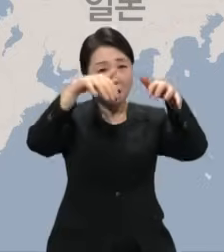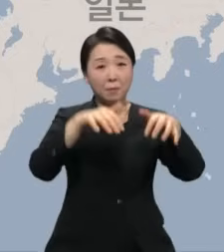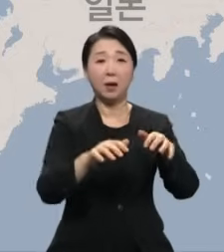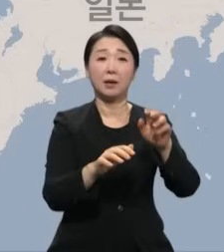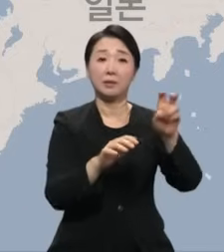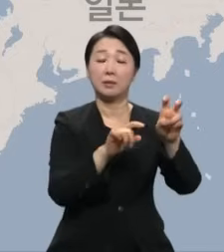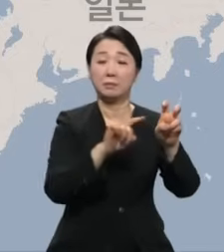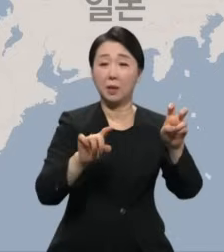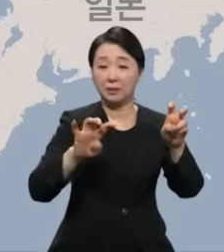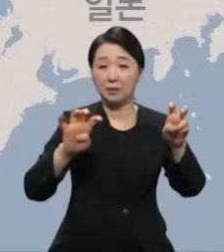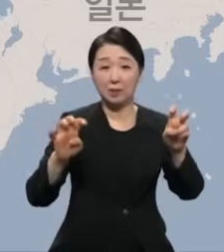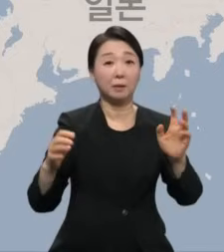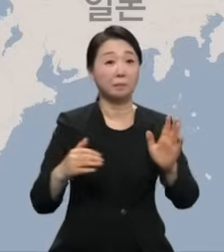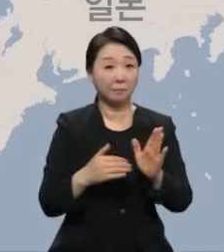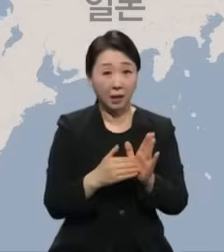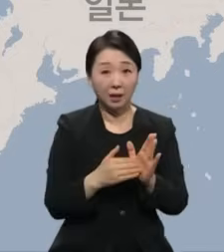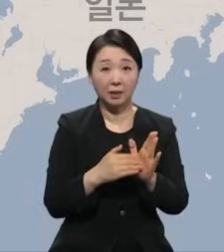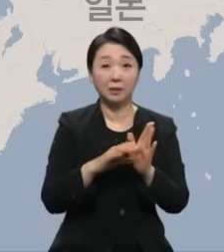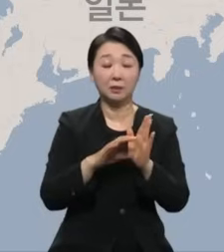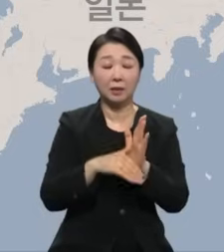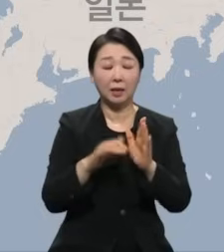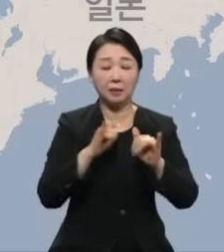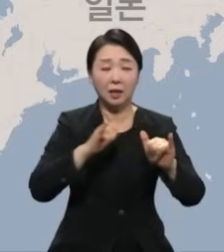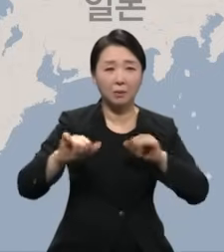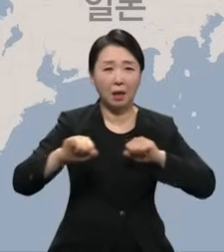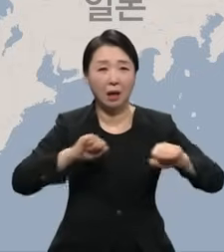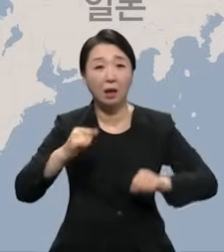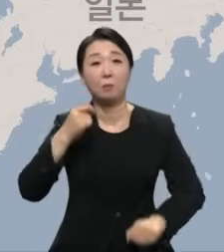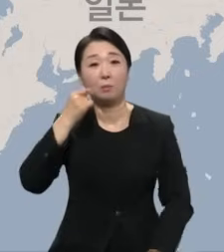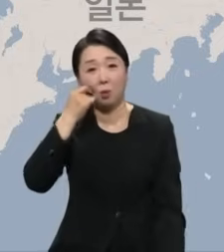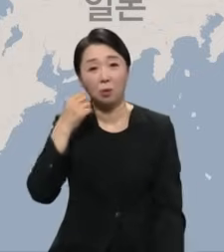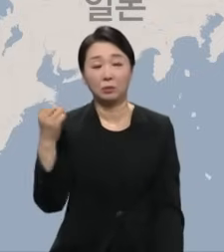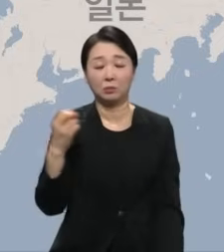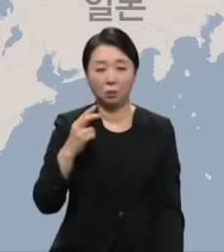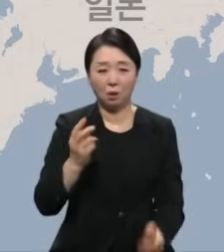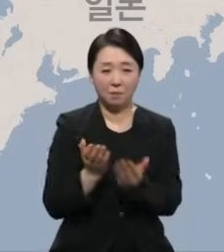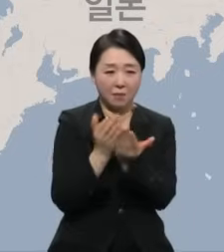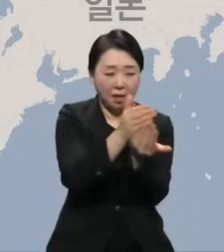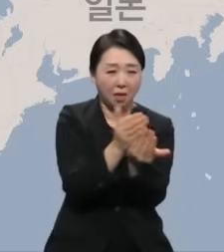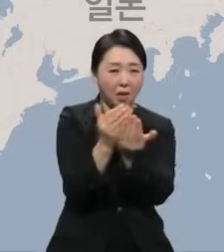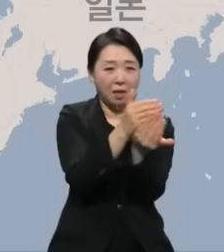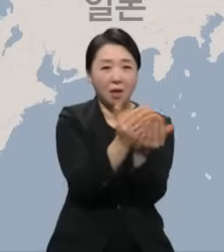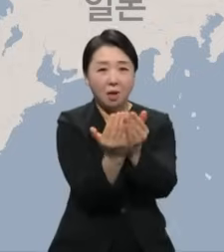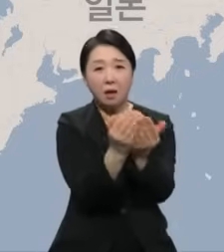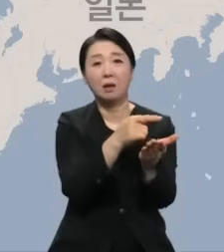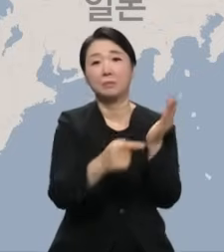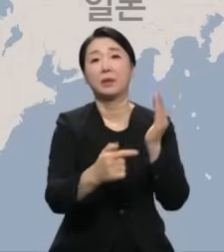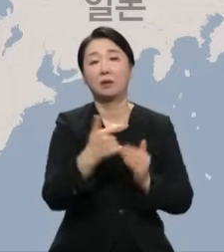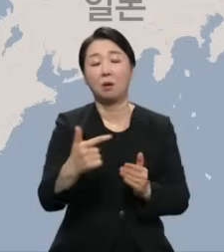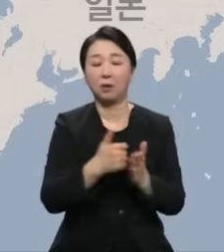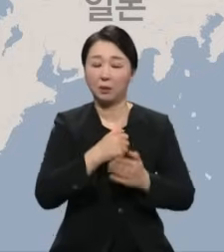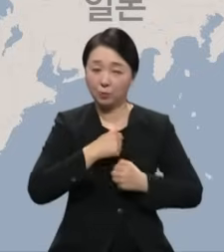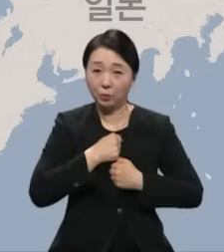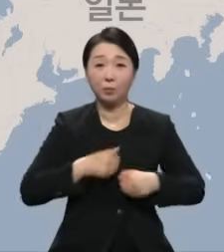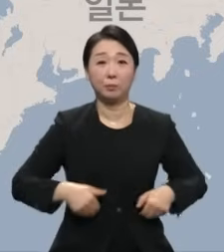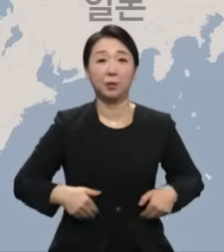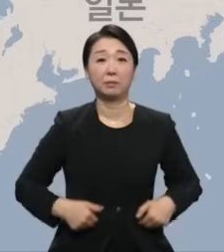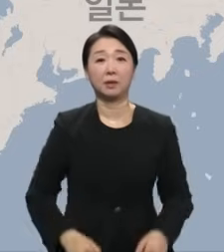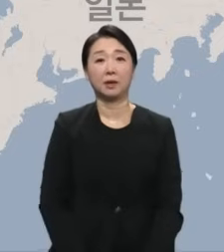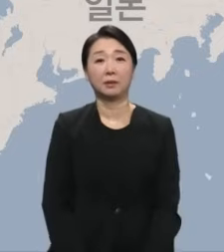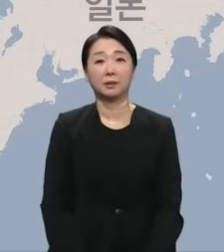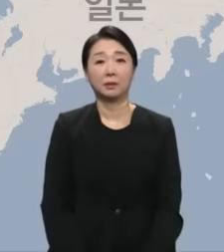20에서 30cm만 돼도 사람이 움직이기 어렵고 또 선박에 피해를 일으킬 수 있어서 주의해야 하는데요.